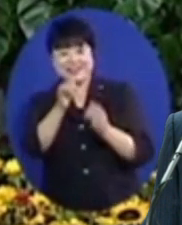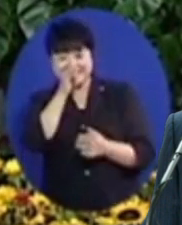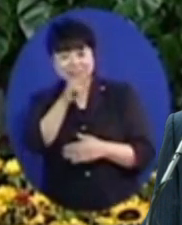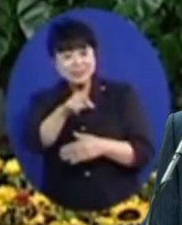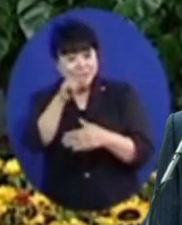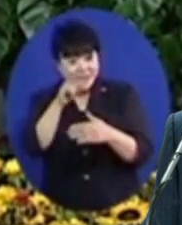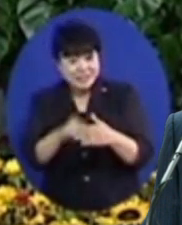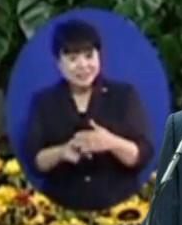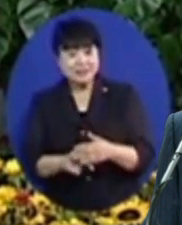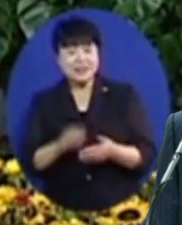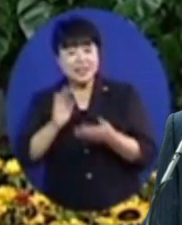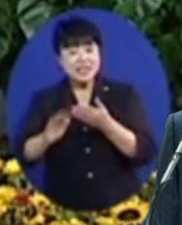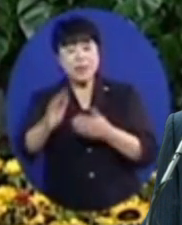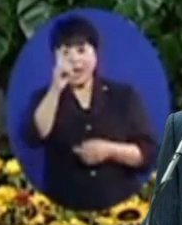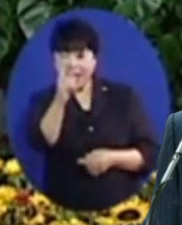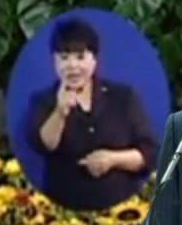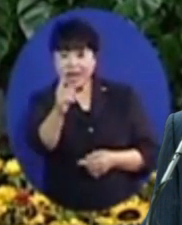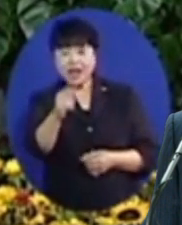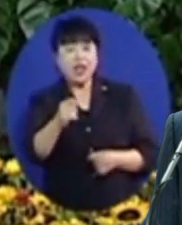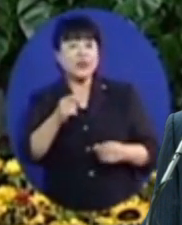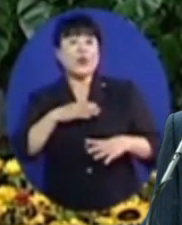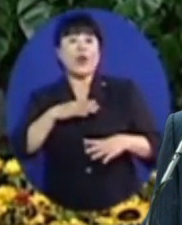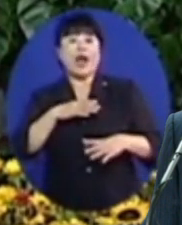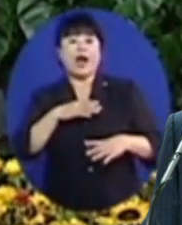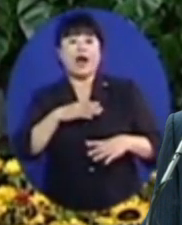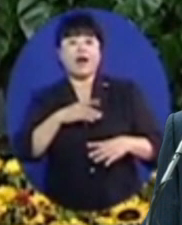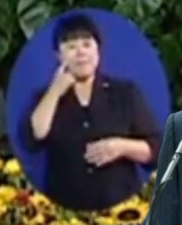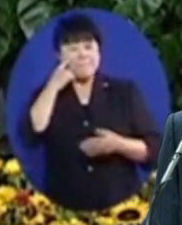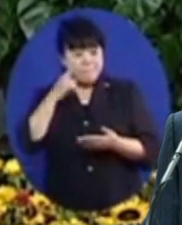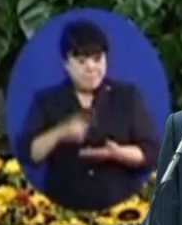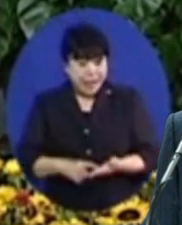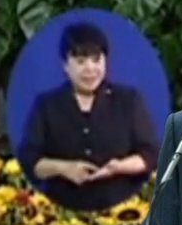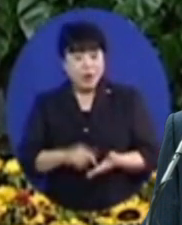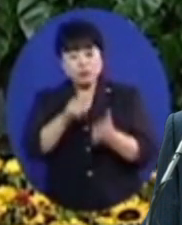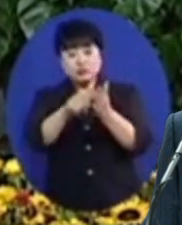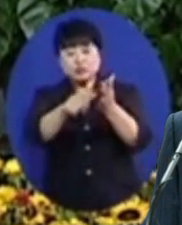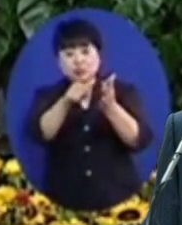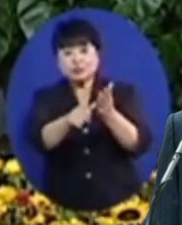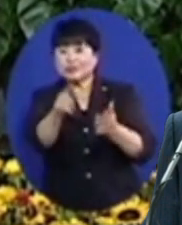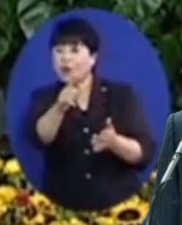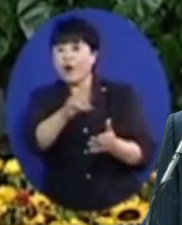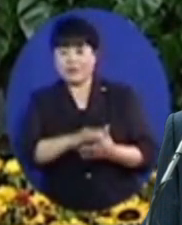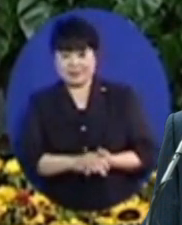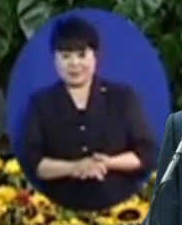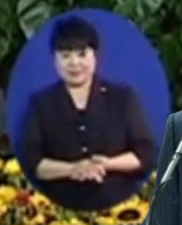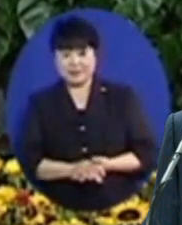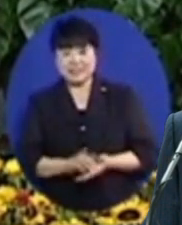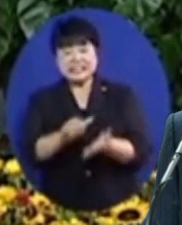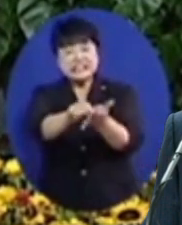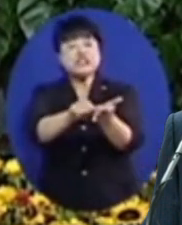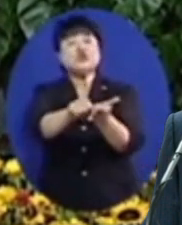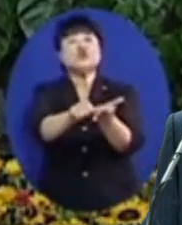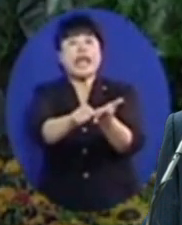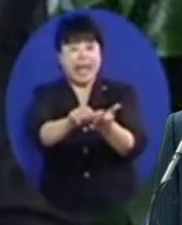그게 예외로 한 가지 놀라운 발명품이 포함되는 것은 뭐냐면 지우개입니다.